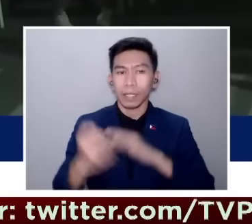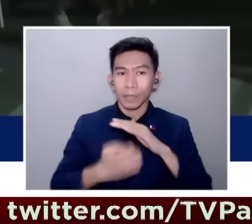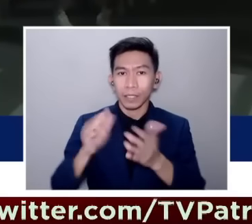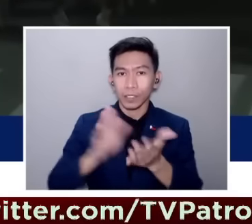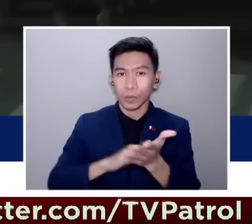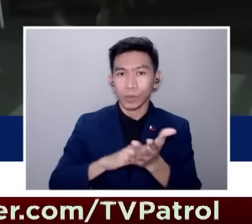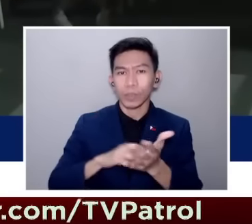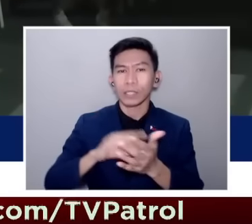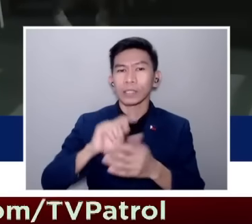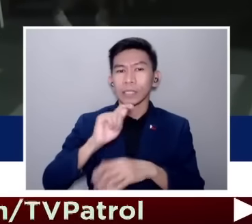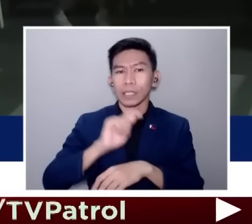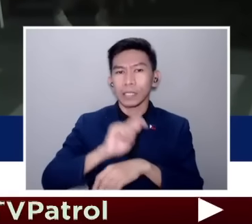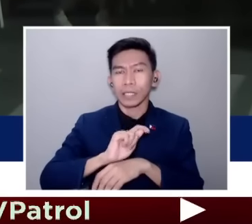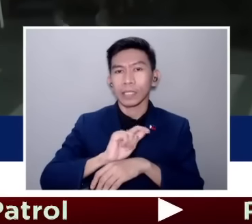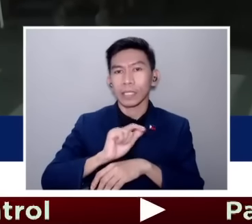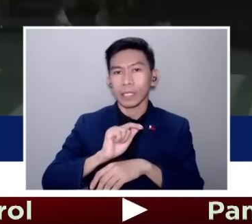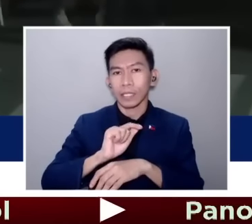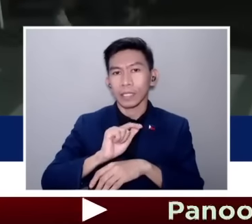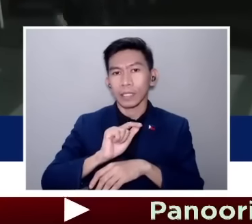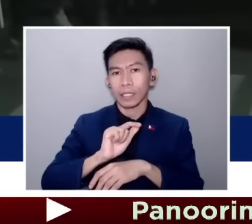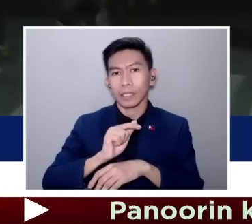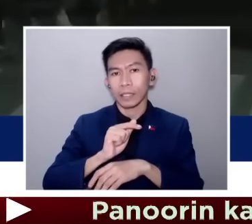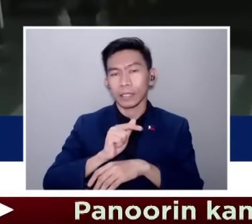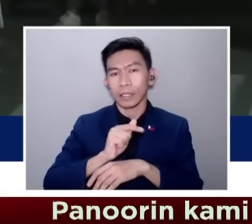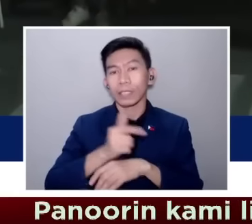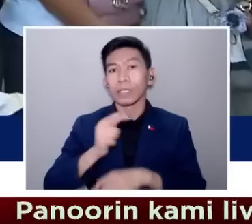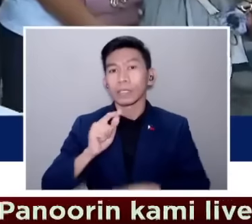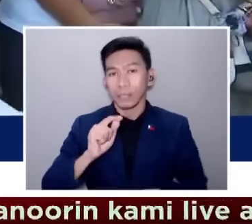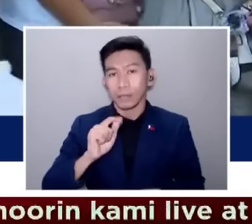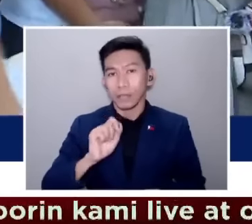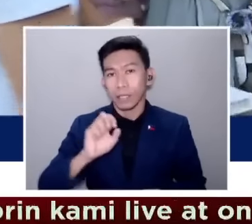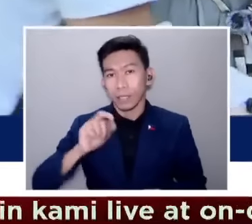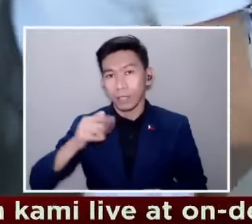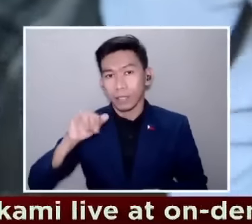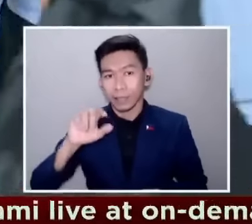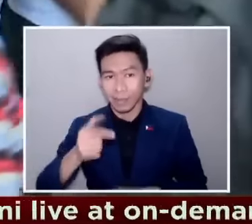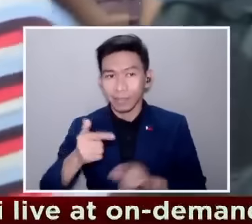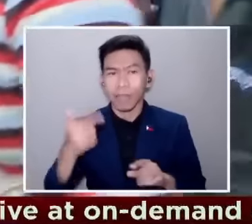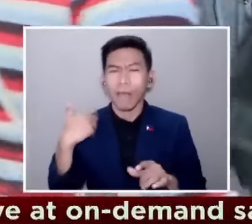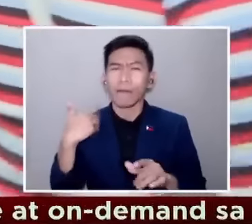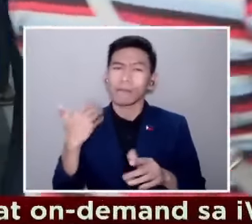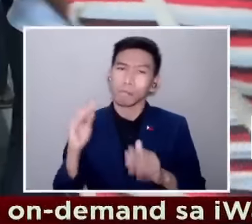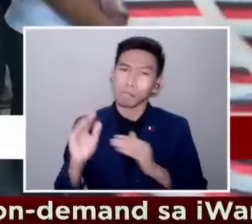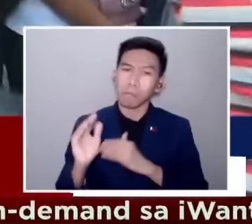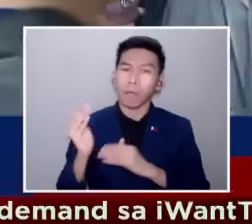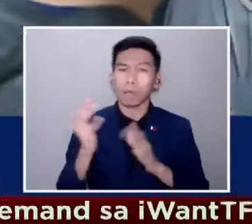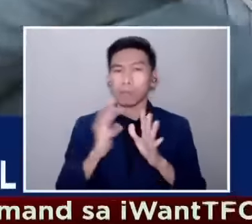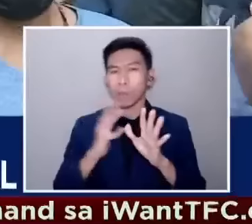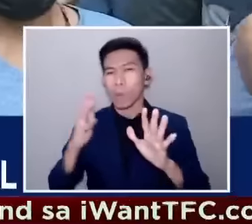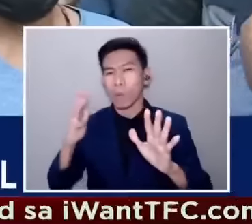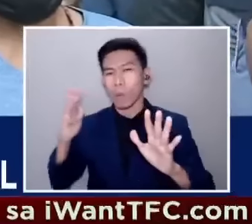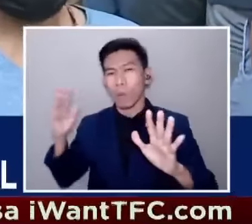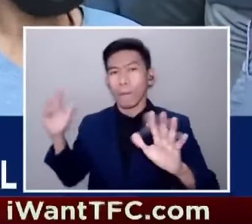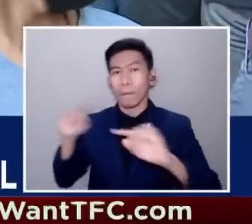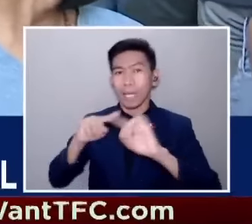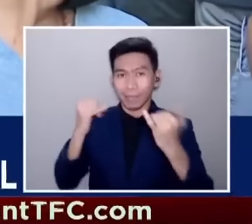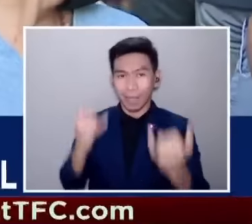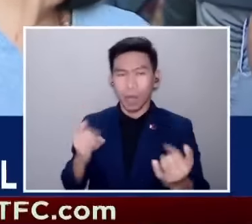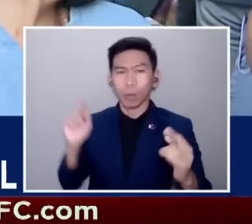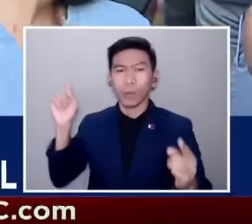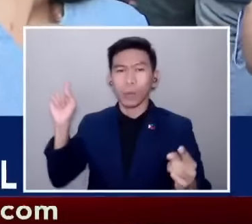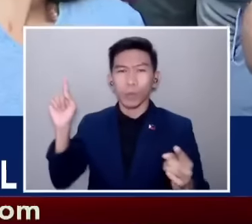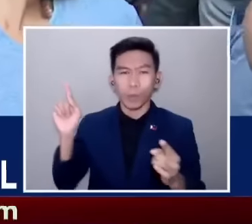ay napakarami ang mga tao nagsisiksikan kaninang umaga, mahaba ang pila, pero sa ngayon ay kakaunti na lang ang pumapasok at